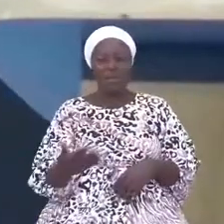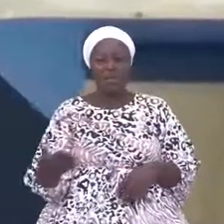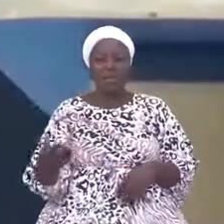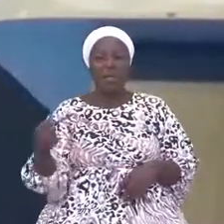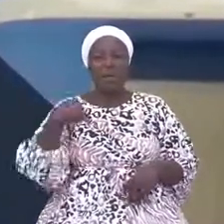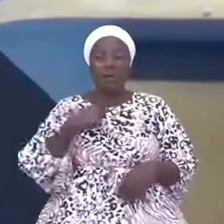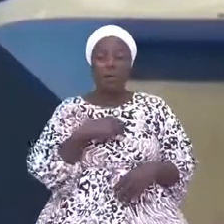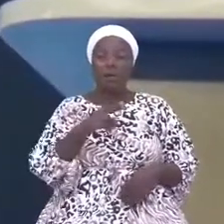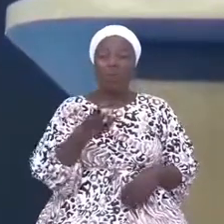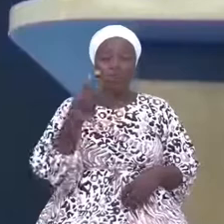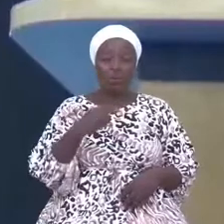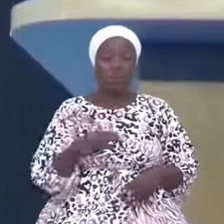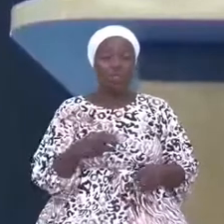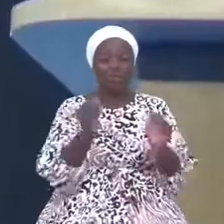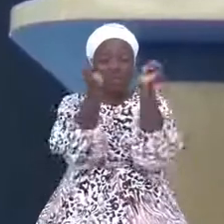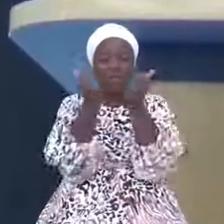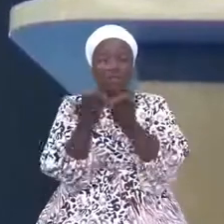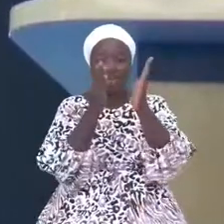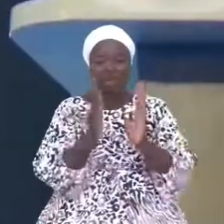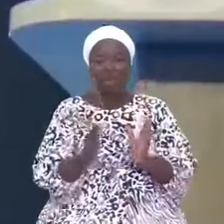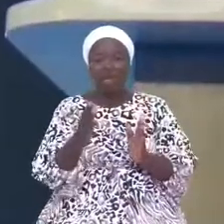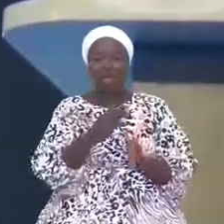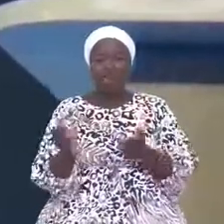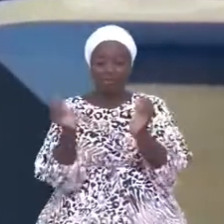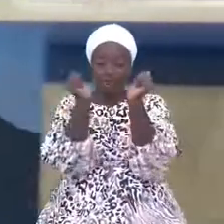l'addiction. Nous étions